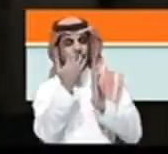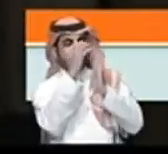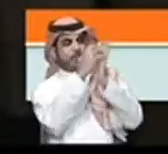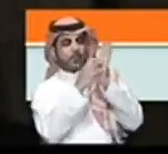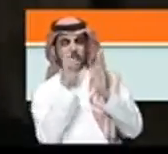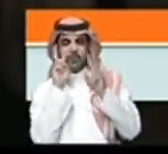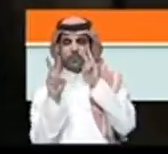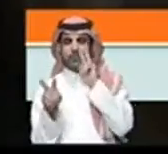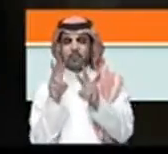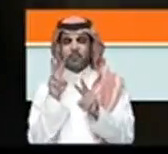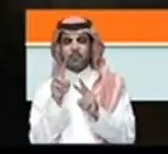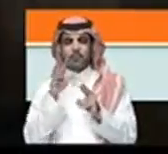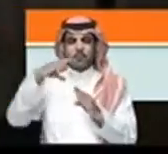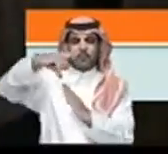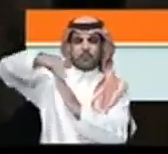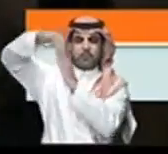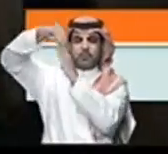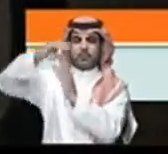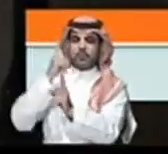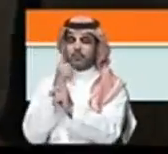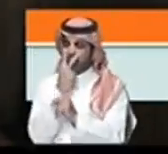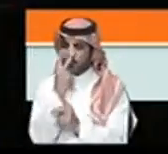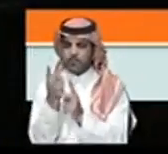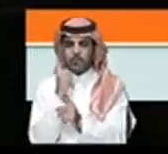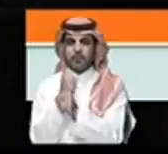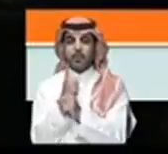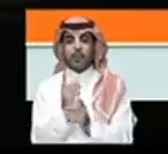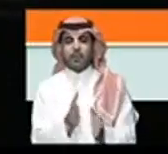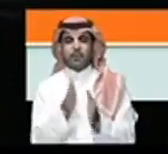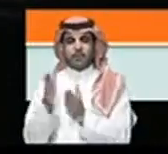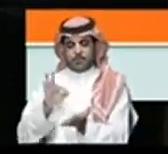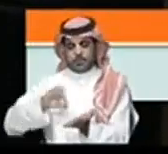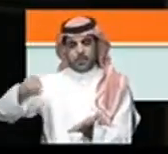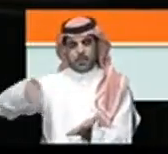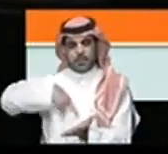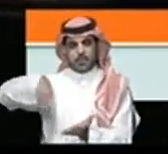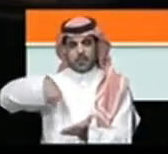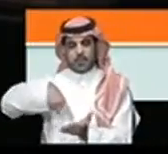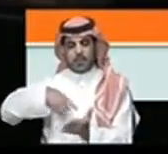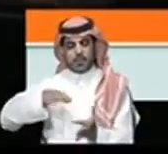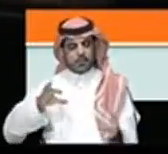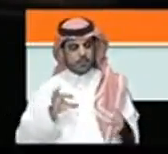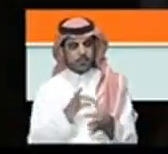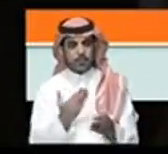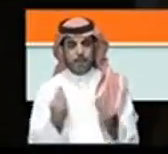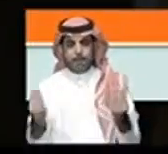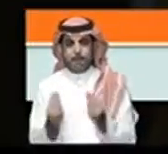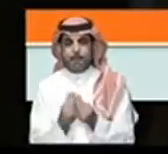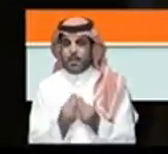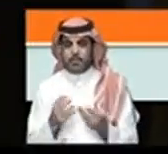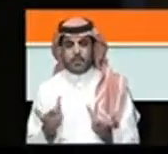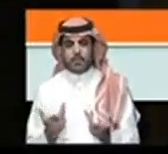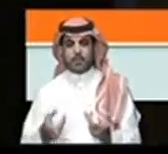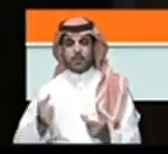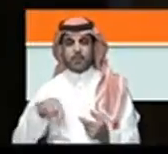حيث التقى احدى الناجيات من القنبله كما وقع سموه في سجل الزيارات المتحف رافق سمو ولي العهد في زياره